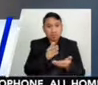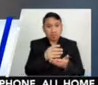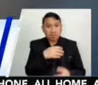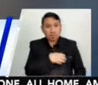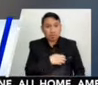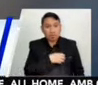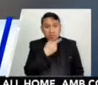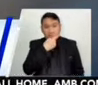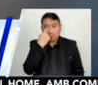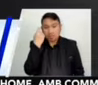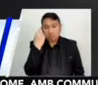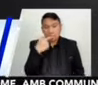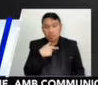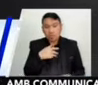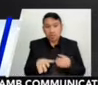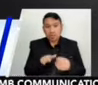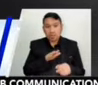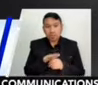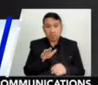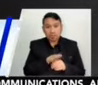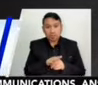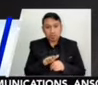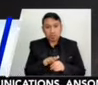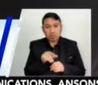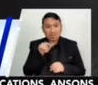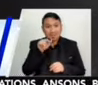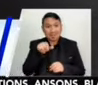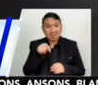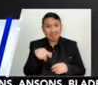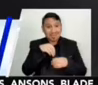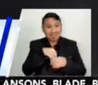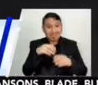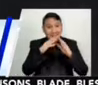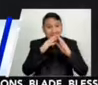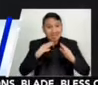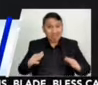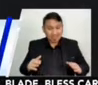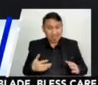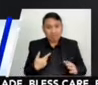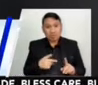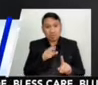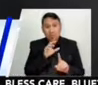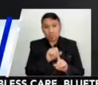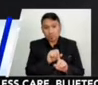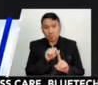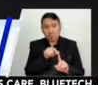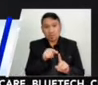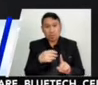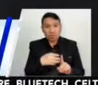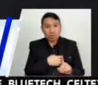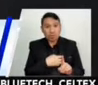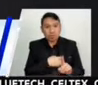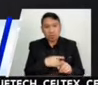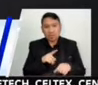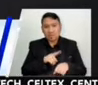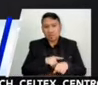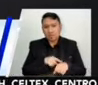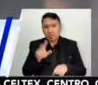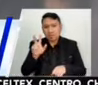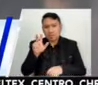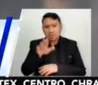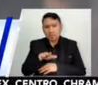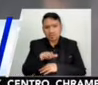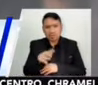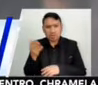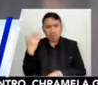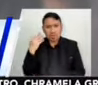panggagahasa sa kanya mismong bahay sa Barangay kalawis siya naaresto ng Antipolo City police Pasado 3 ng hapon nitong Martes